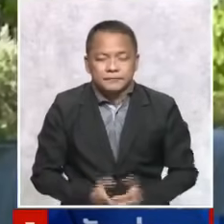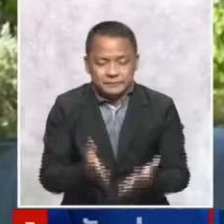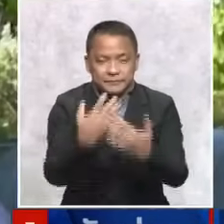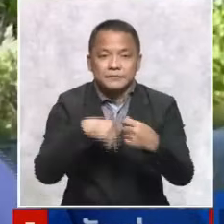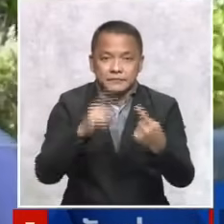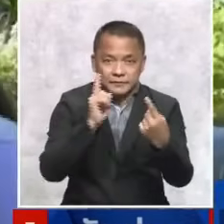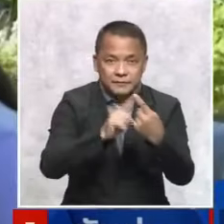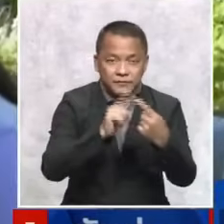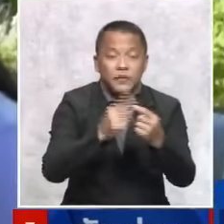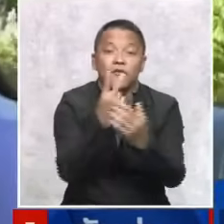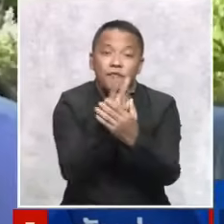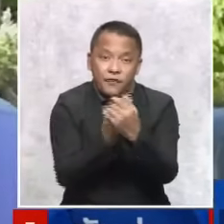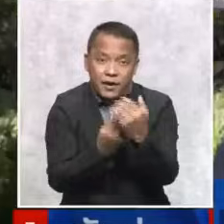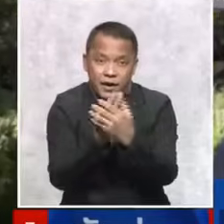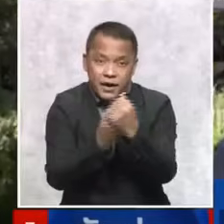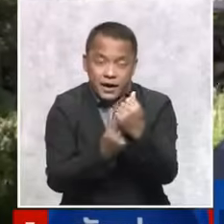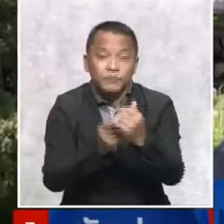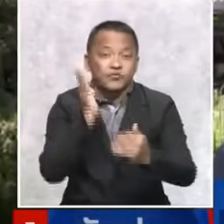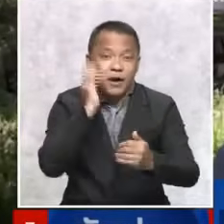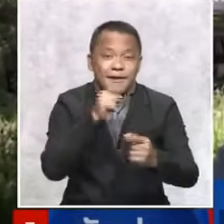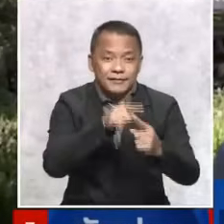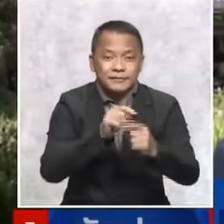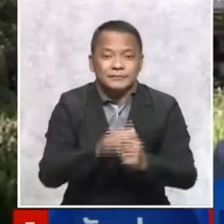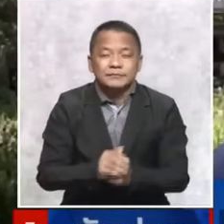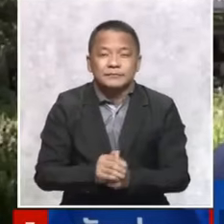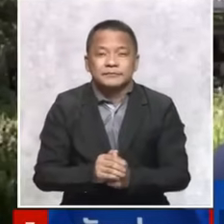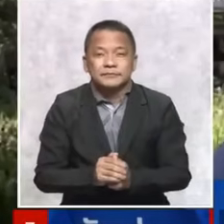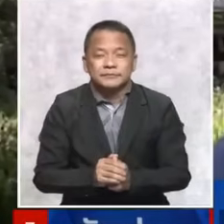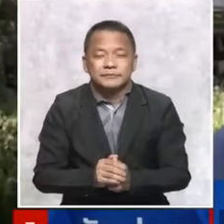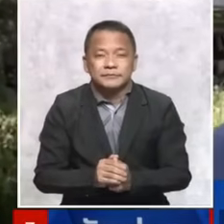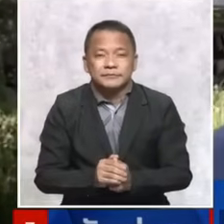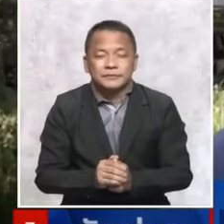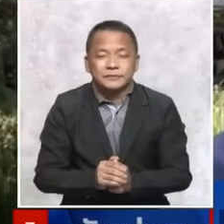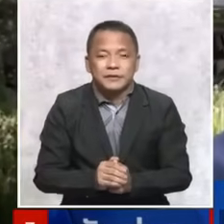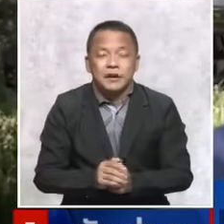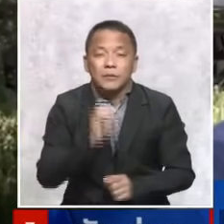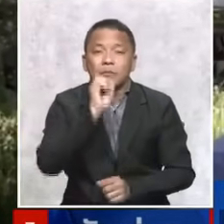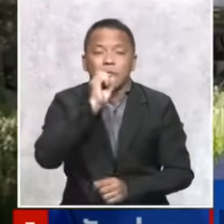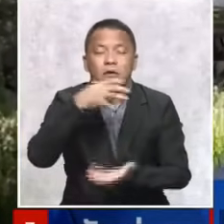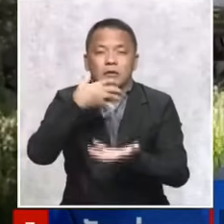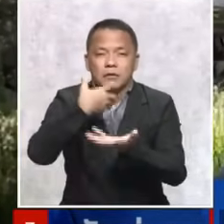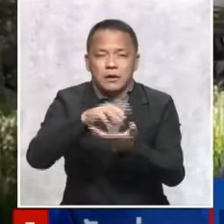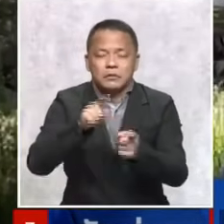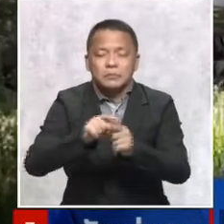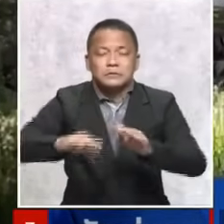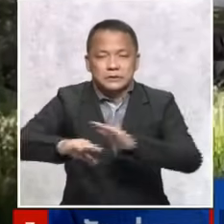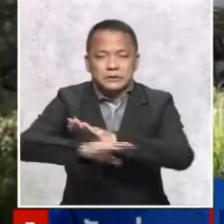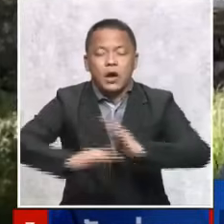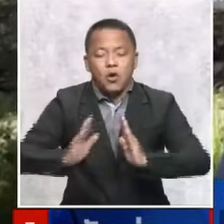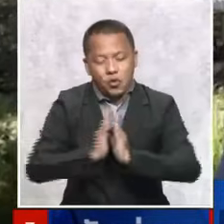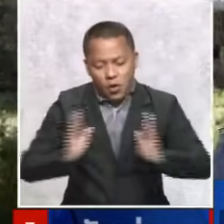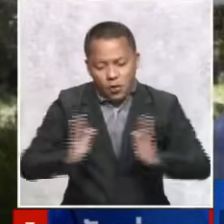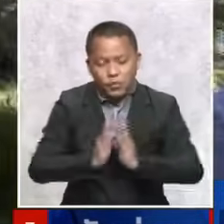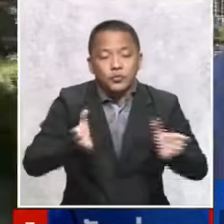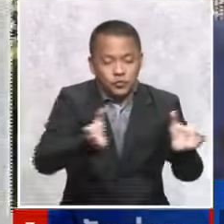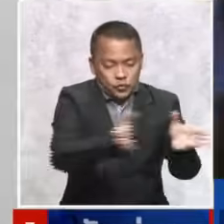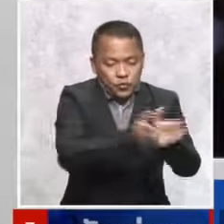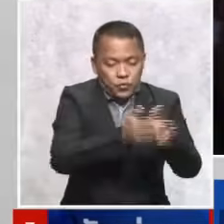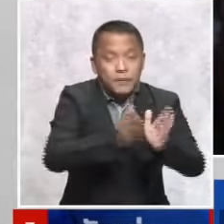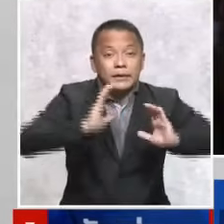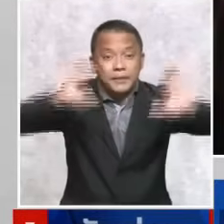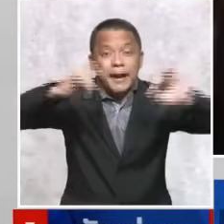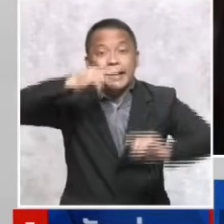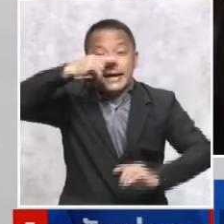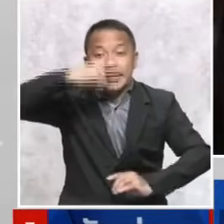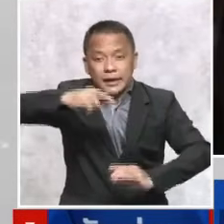นนึงค่ะก็คือภรรยาของคุณสันตินะคะคุณกัญญพัฒน์แรกไทยสงก็บอกว่าเบื้องต้นเนี่ยต้องขอขอบคุณทุกหน่วยงานโดยเฉพาะรัฐบา